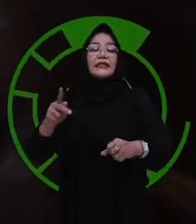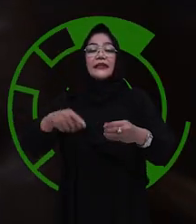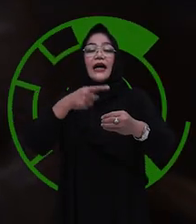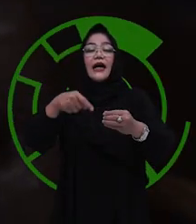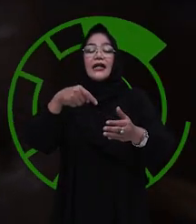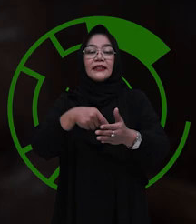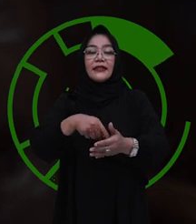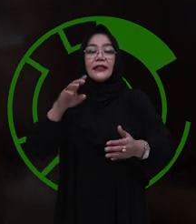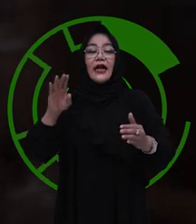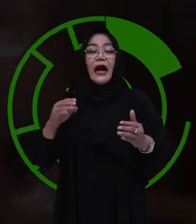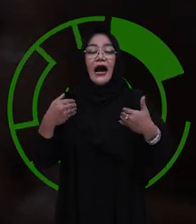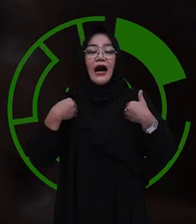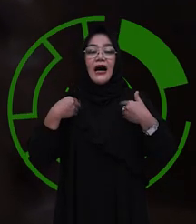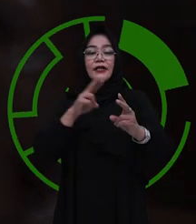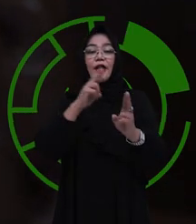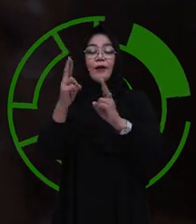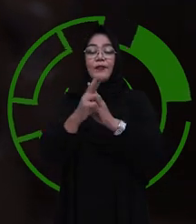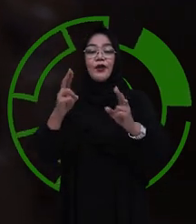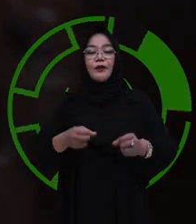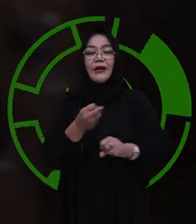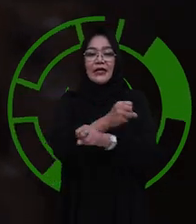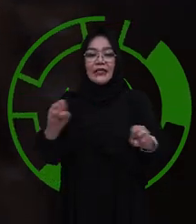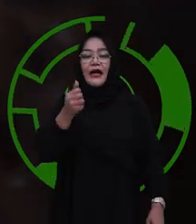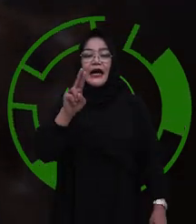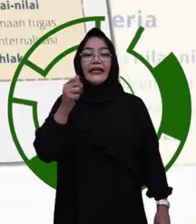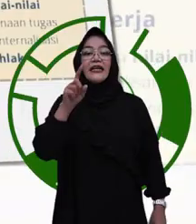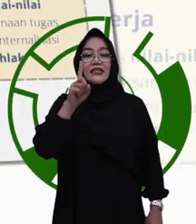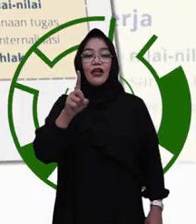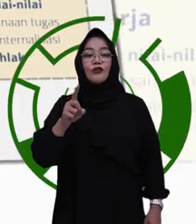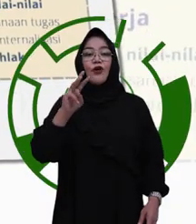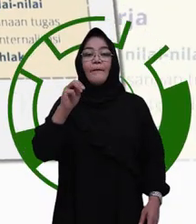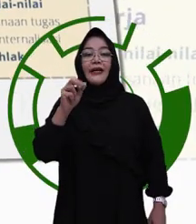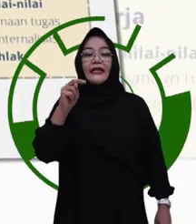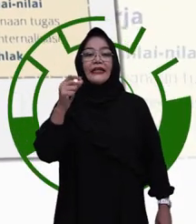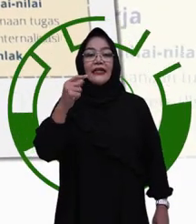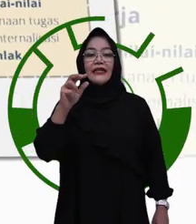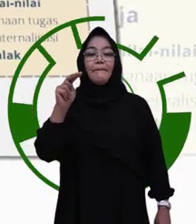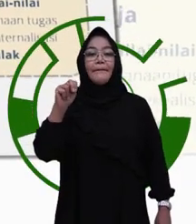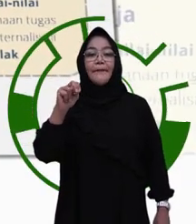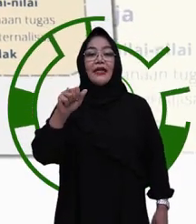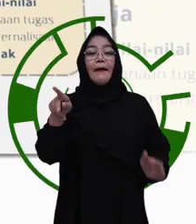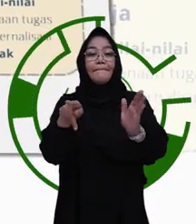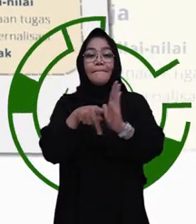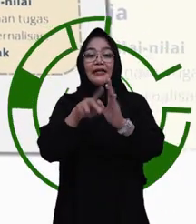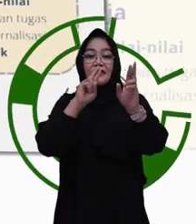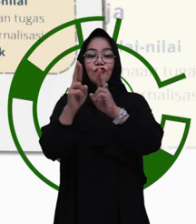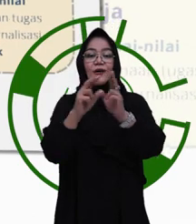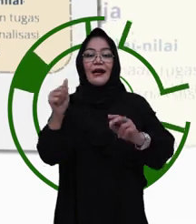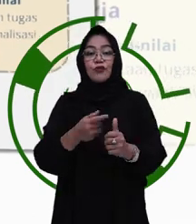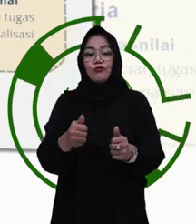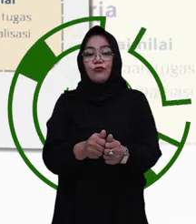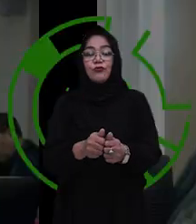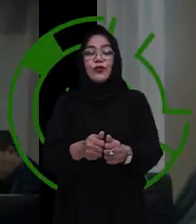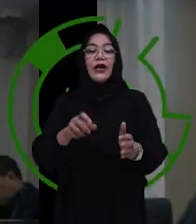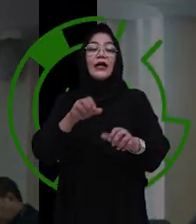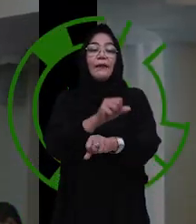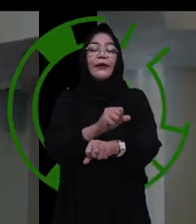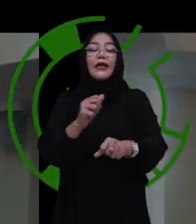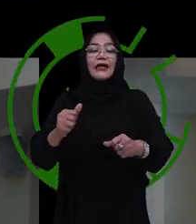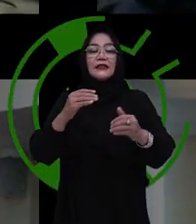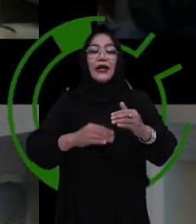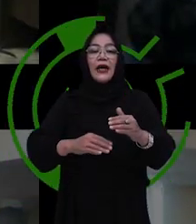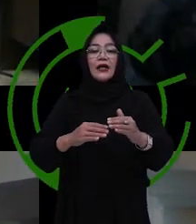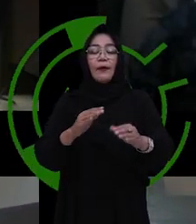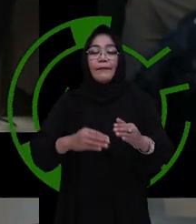ini tergambar pada 6 area perubahan sebagai berikut. Area 1 manajemen perubahan dengan melakukan penetapan